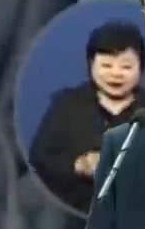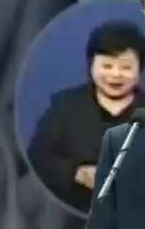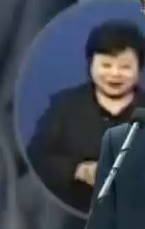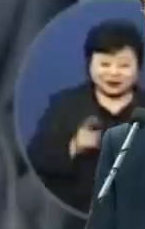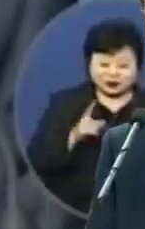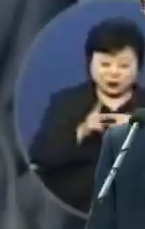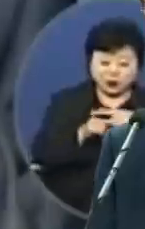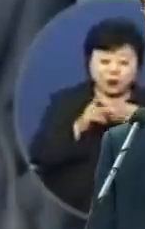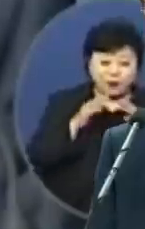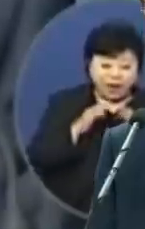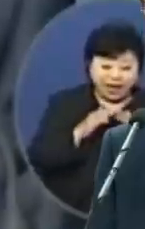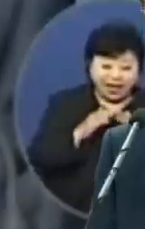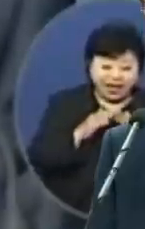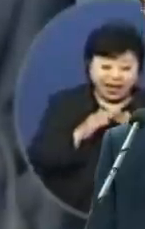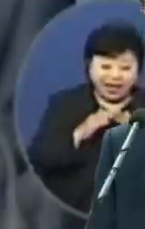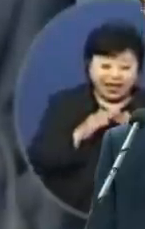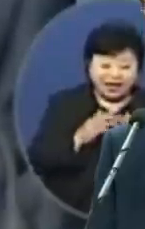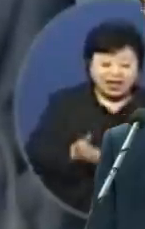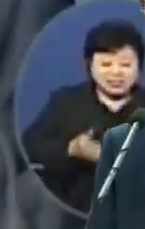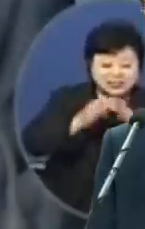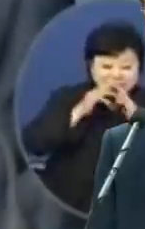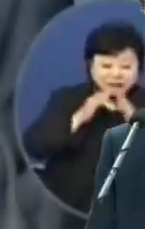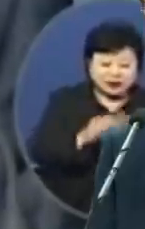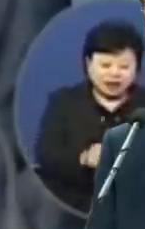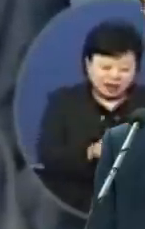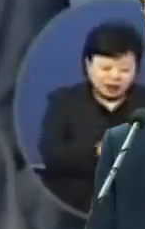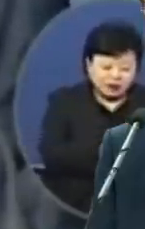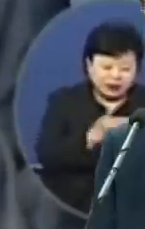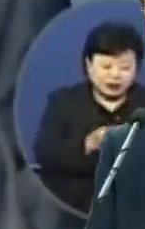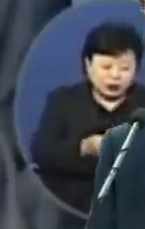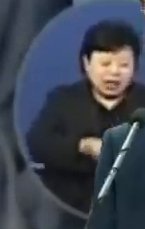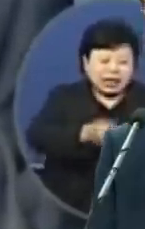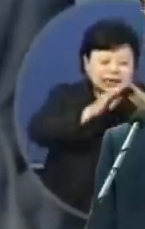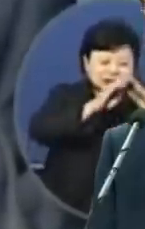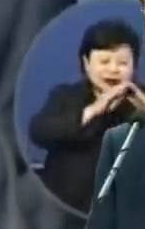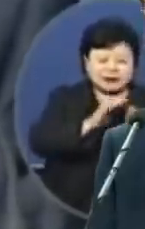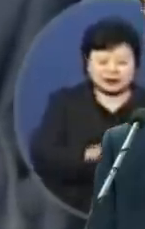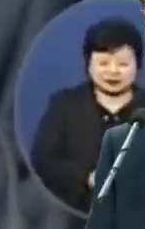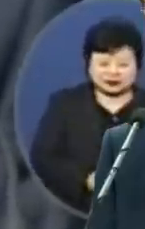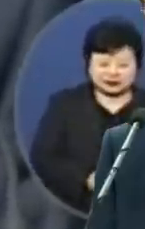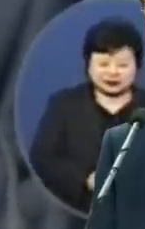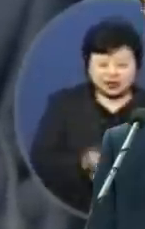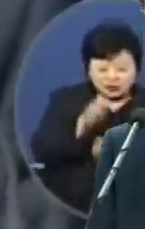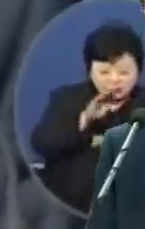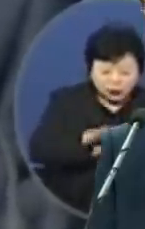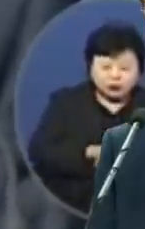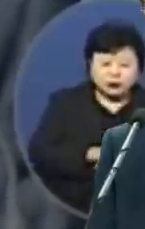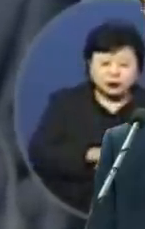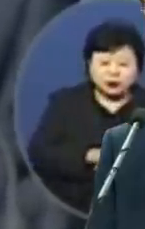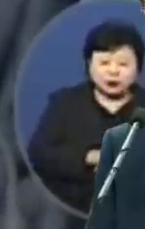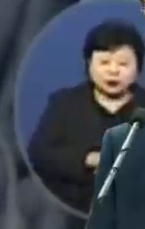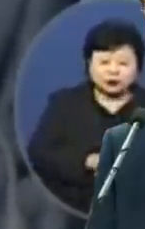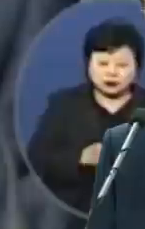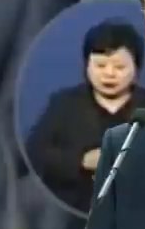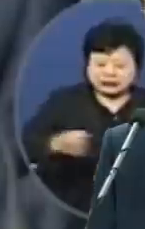교회가 설립되어 있는데 옆에 다른 교회가 와서 개척을 하면은 교인 수 많은